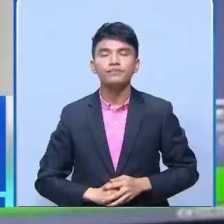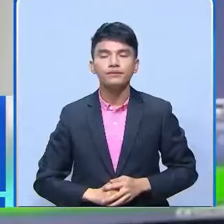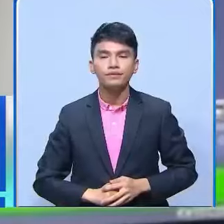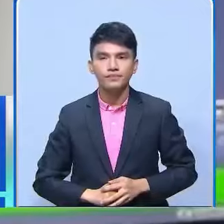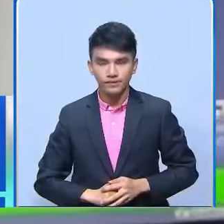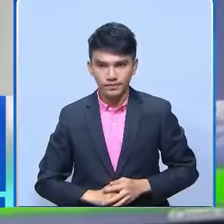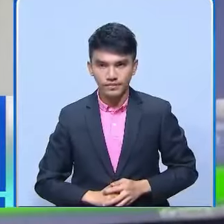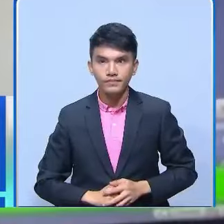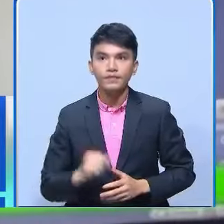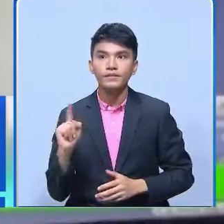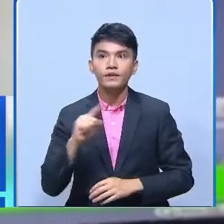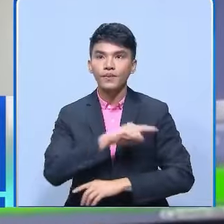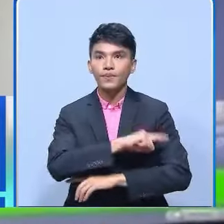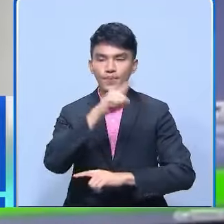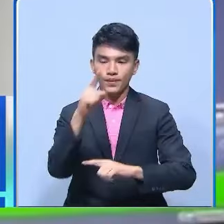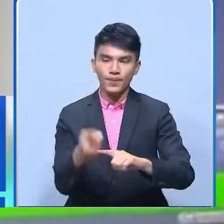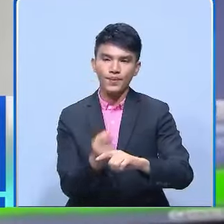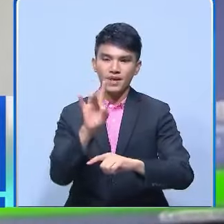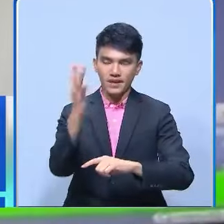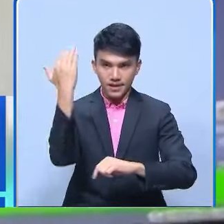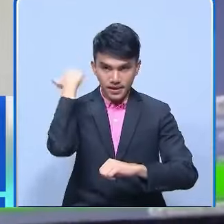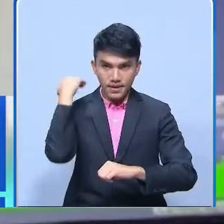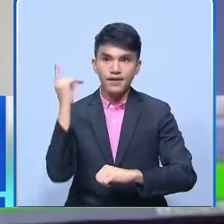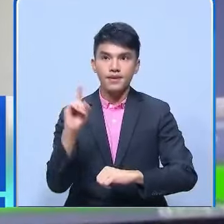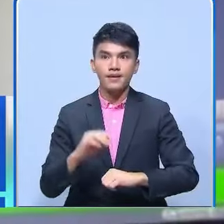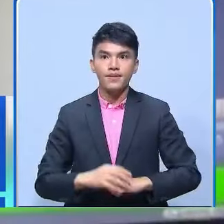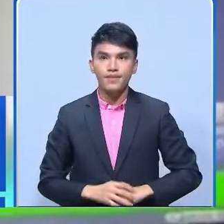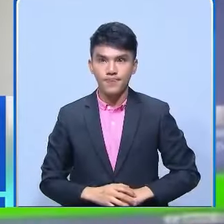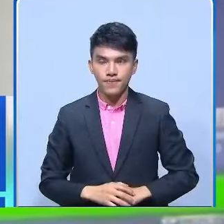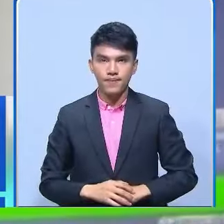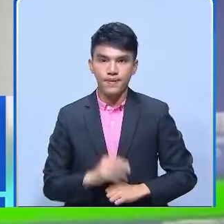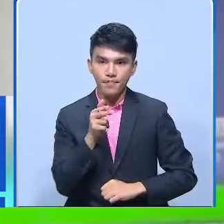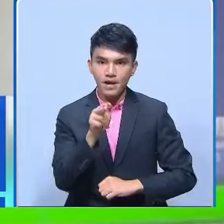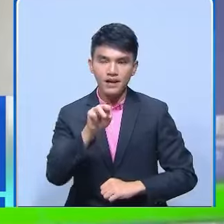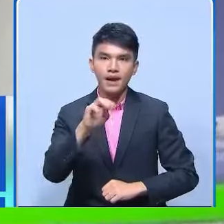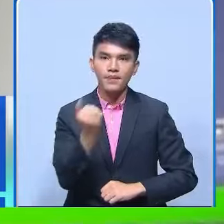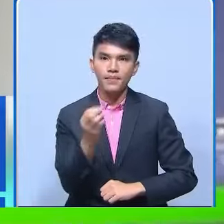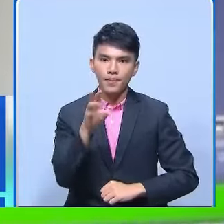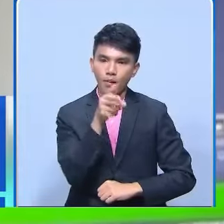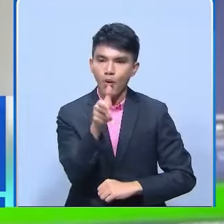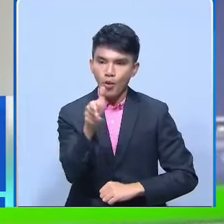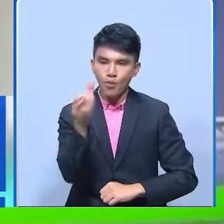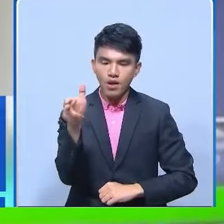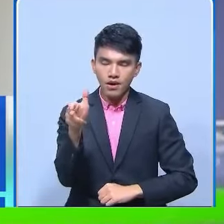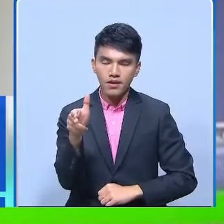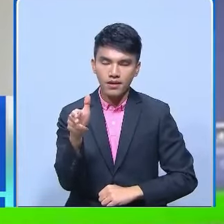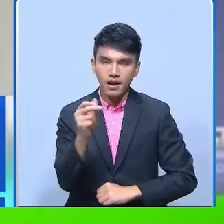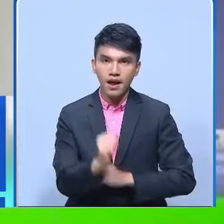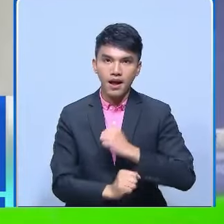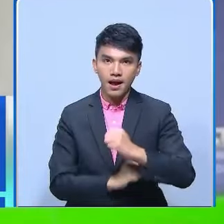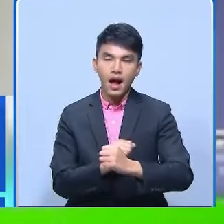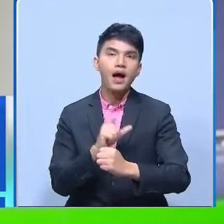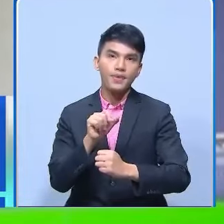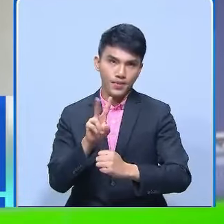ช่วงค่ำนะฮะของ 1สิงหาคมเนี่ยทั้ง 2คนเอาปืน M16ไปยิงข่มขู่ในกิตติภูมิอายุ 22